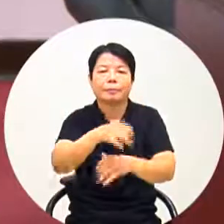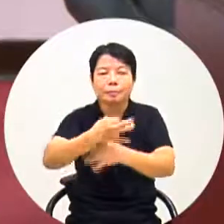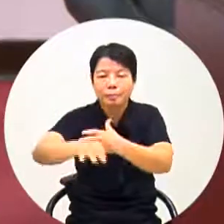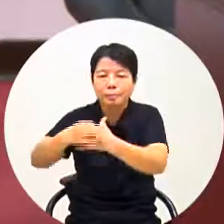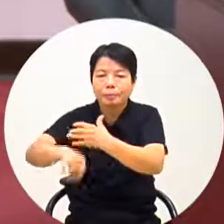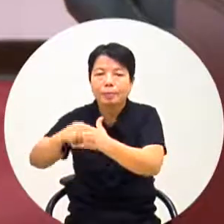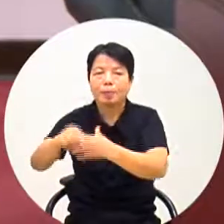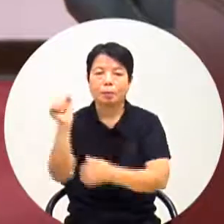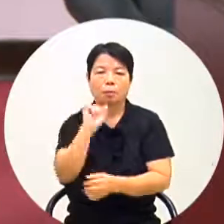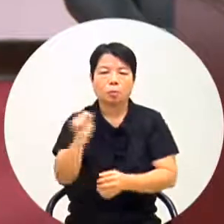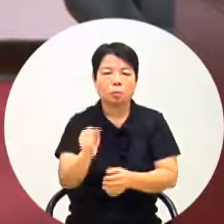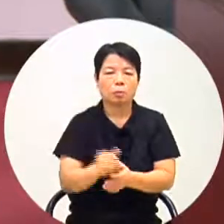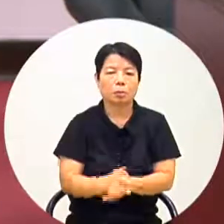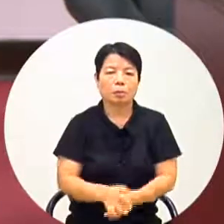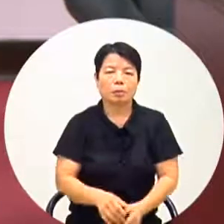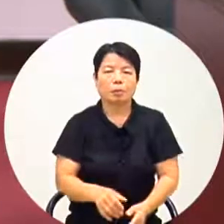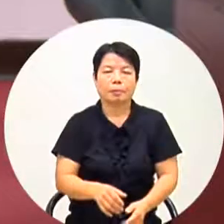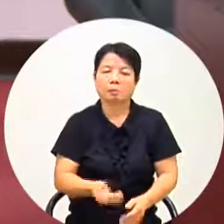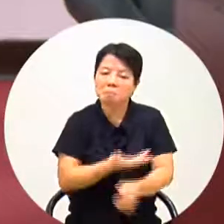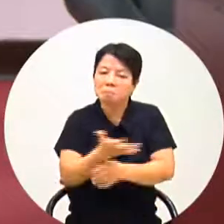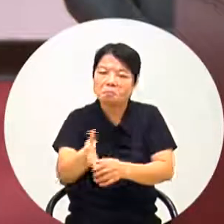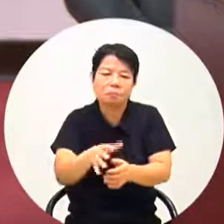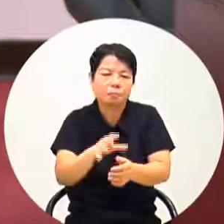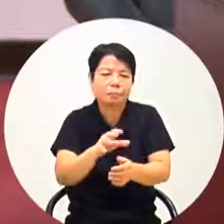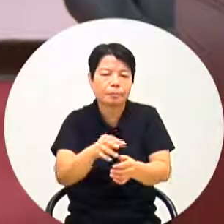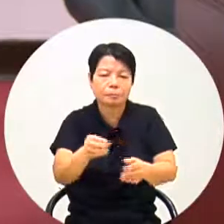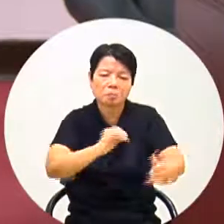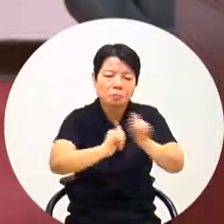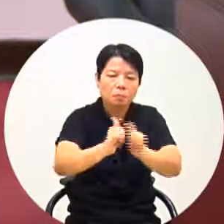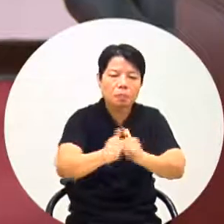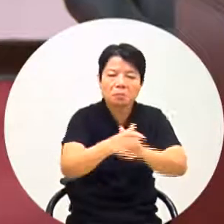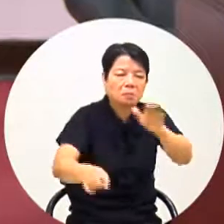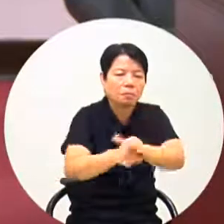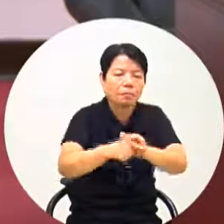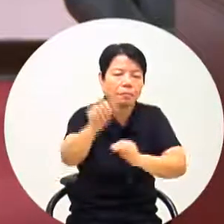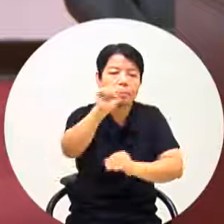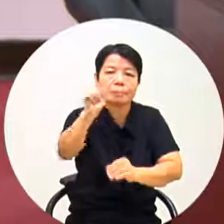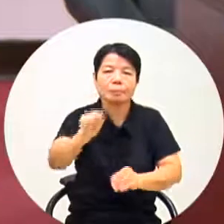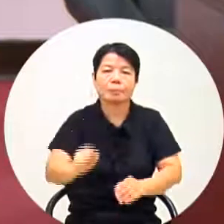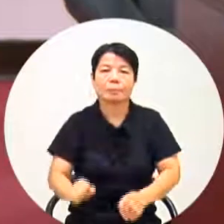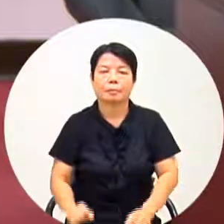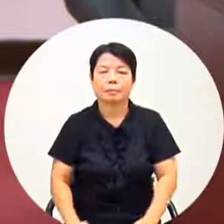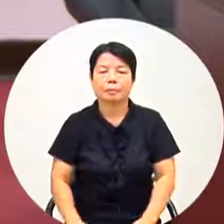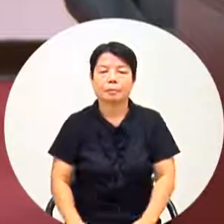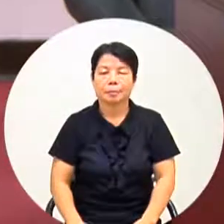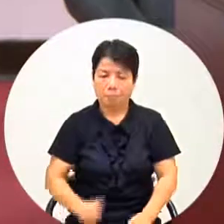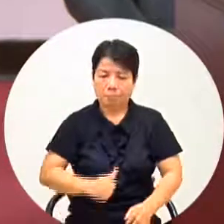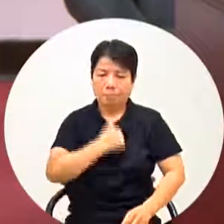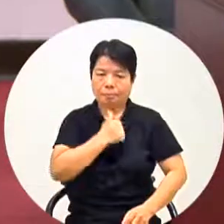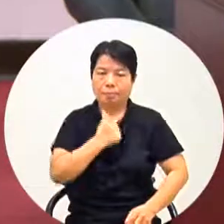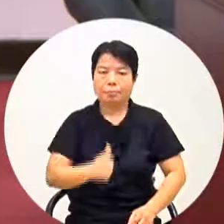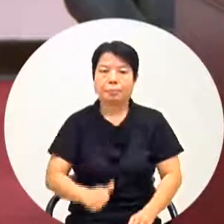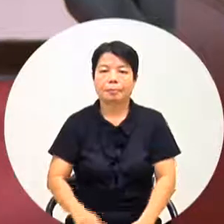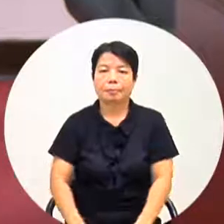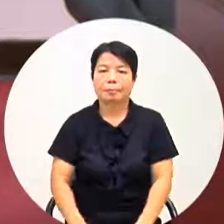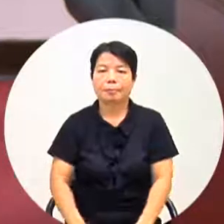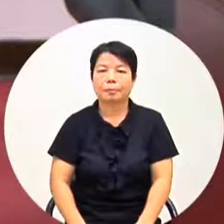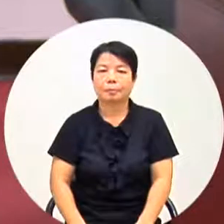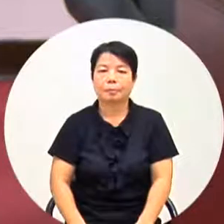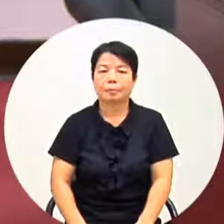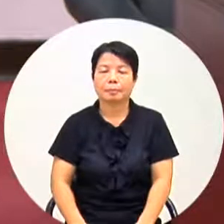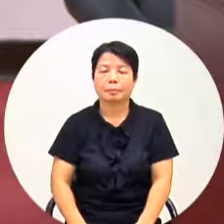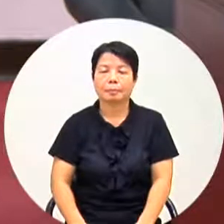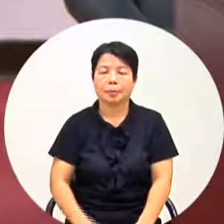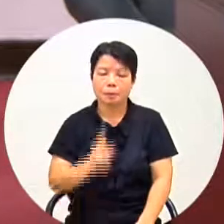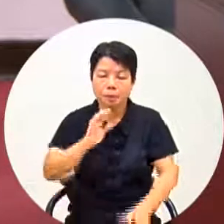能哦谴责我们的居民呐、啊，让我们的居民来承担。那如果真的。已经启动